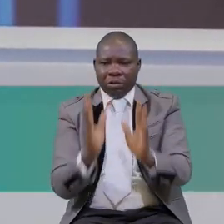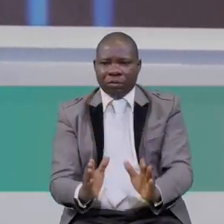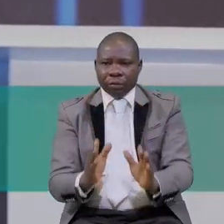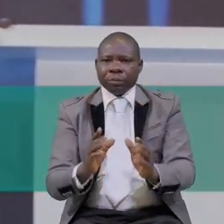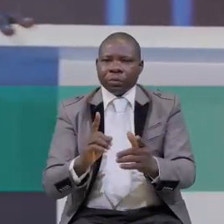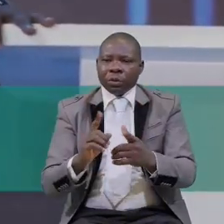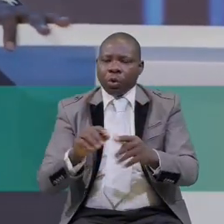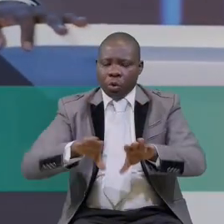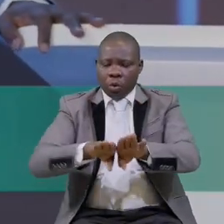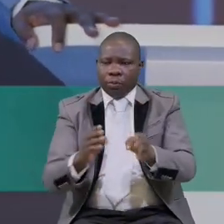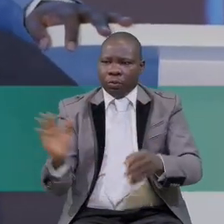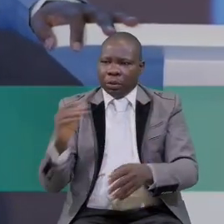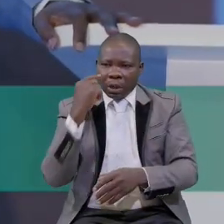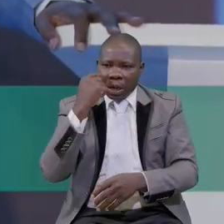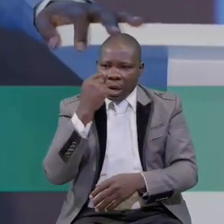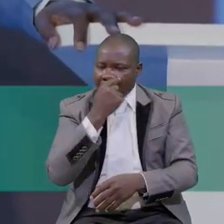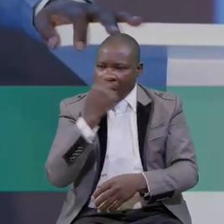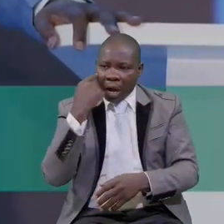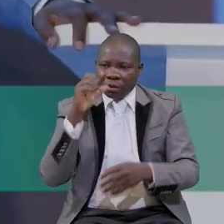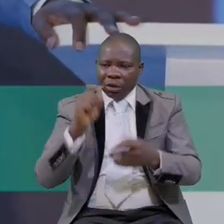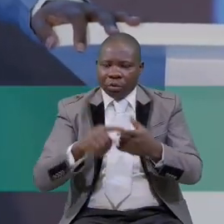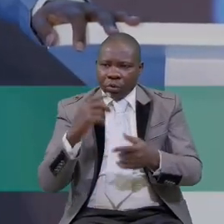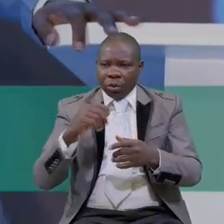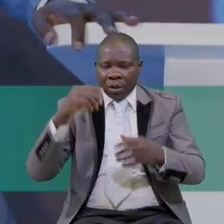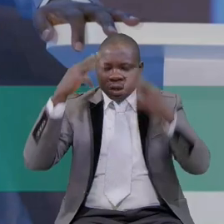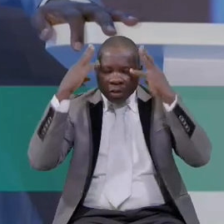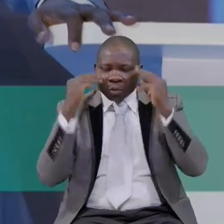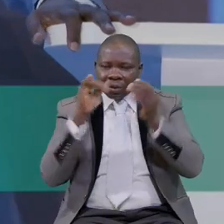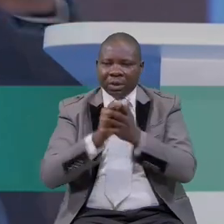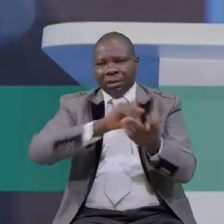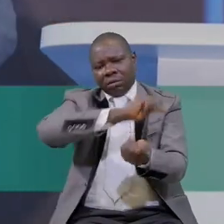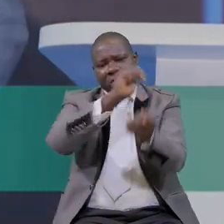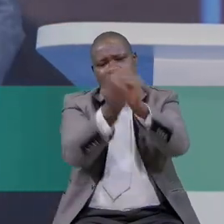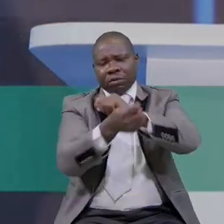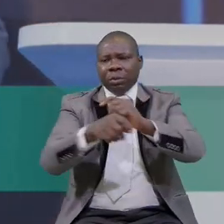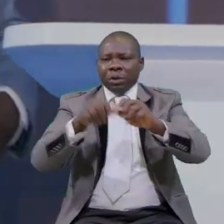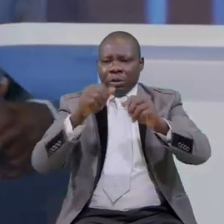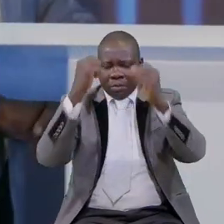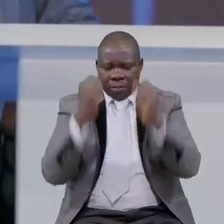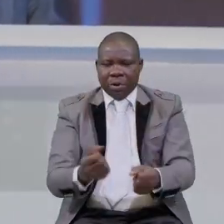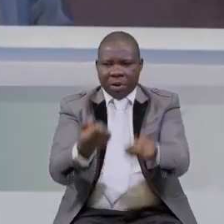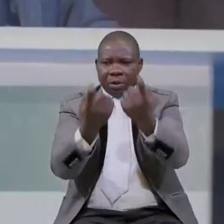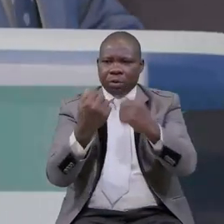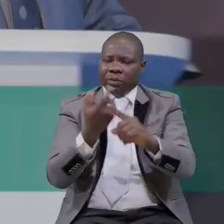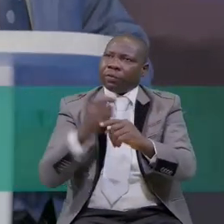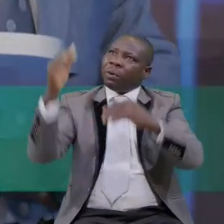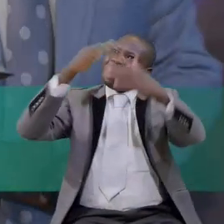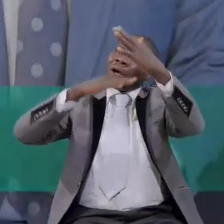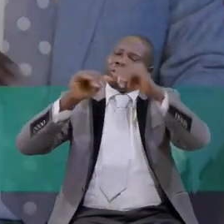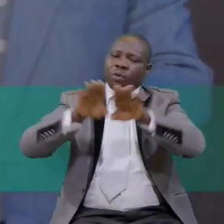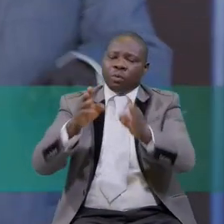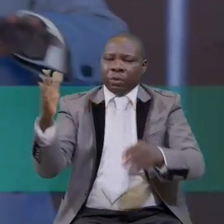yeux pour expérimenter cette puissance transformationnelle venant du ciel, pour ouvrir les yeux